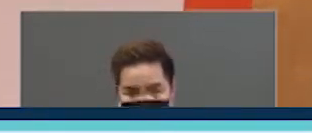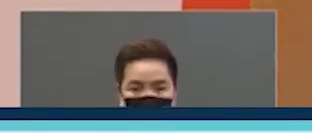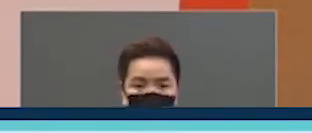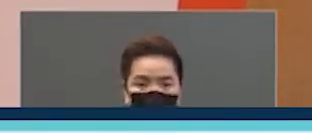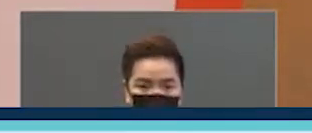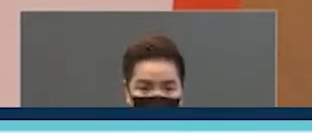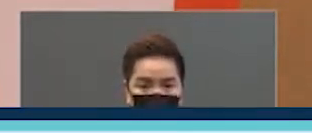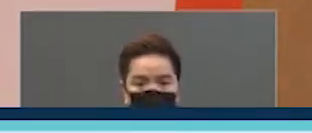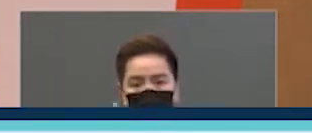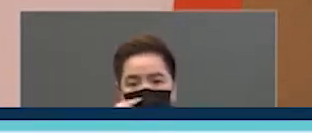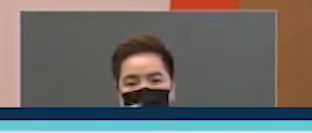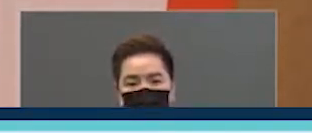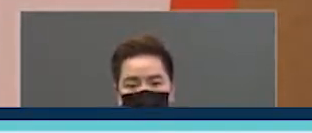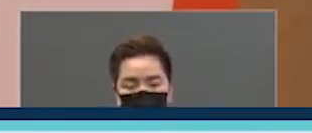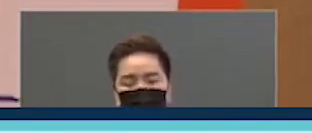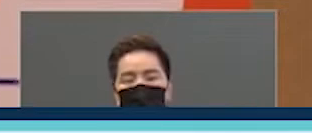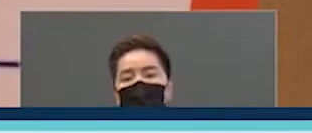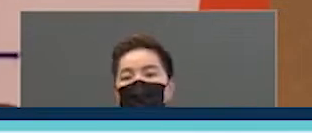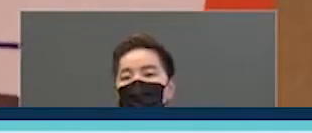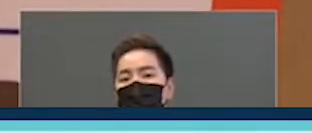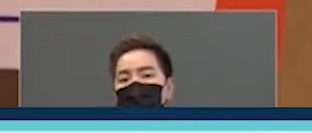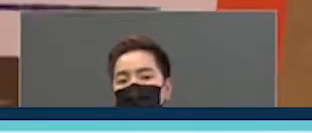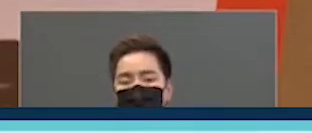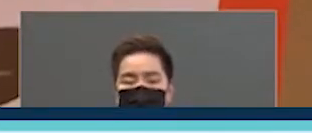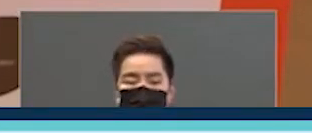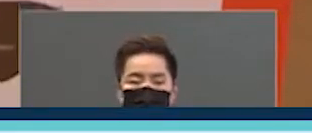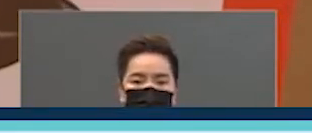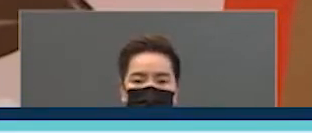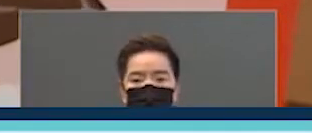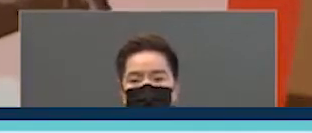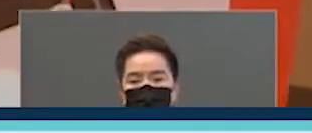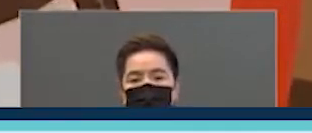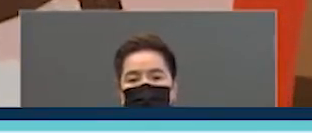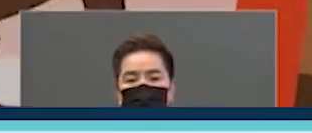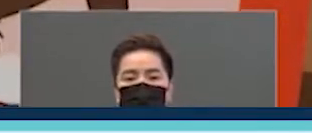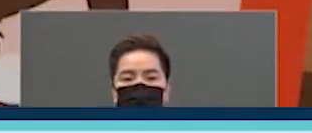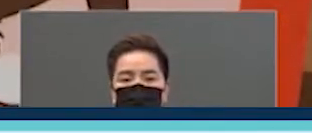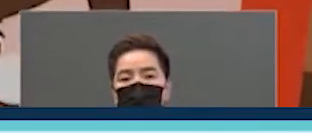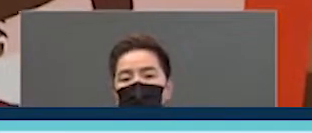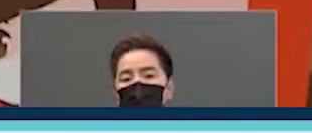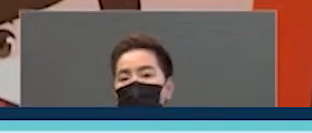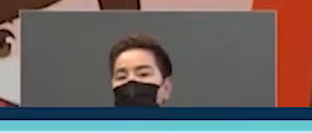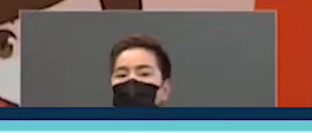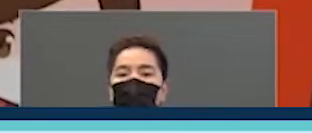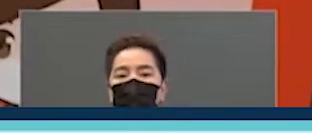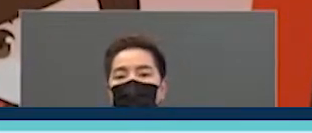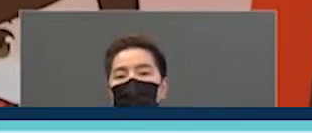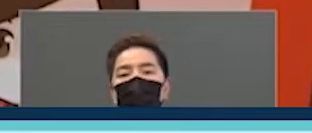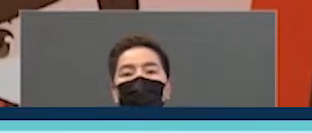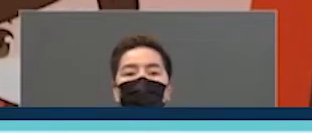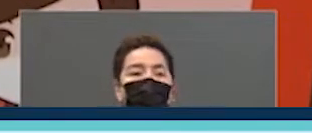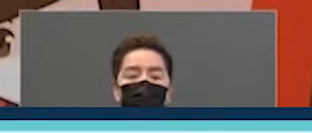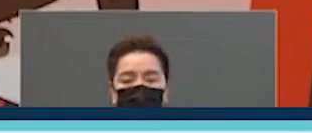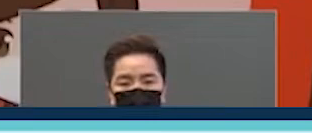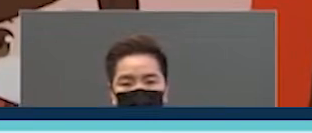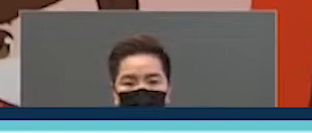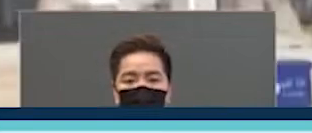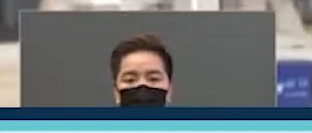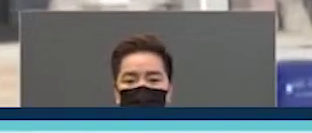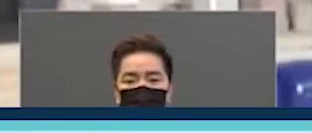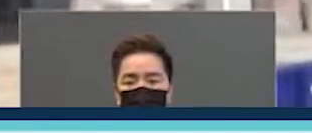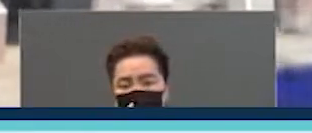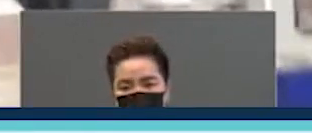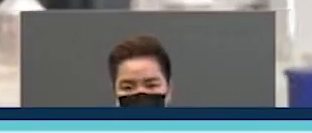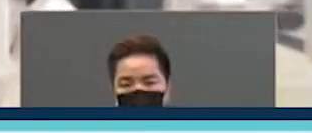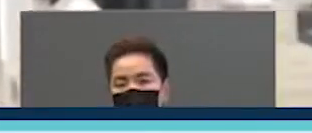ปีพศ.เตรียมจะเดินหน้าโครงการบ้านล้านหลังระยะที่ 3ต่อเพื่อให้สอดคล้องต่างที่รัฐบาลต้องการส่งเสริมให้คนไทยมีบ้านเป็นของ